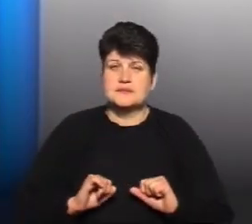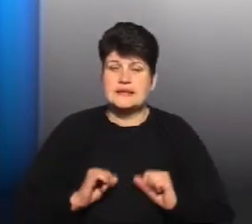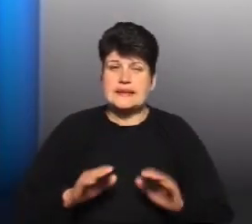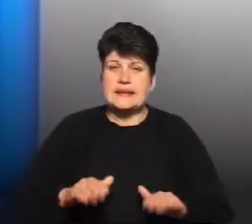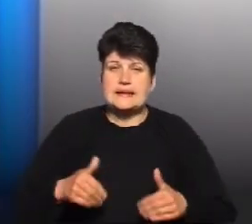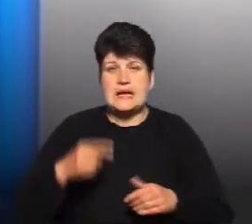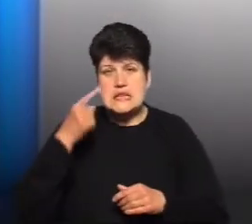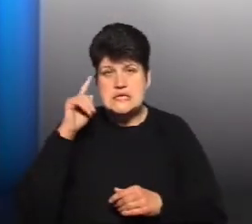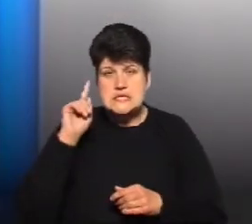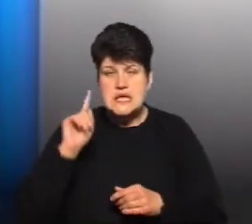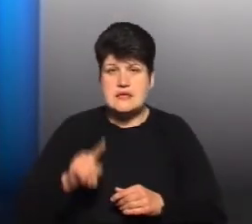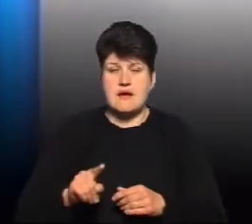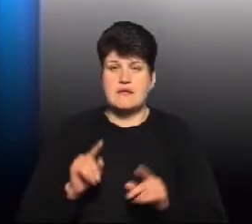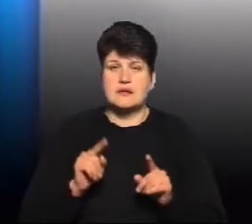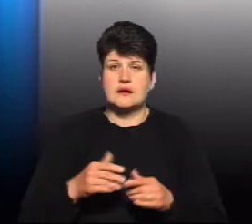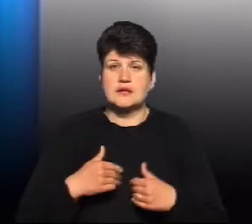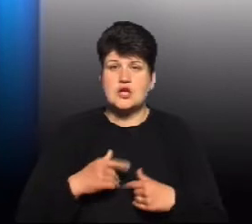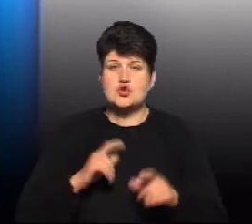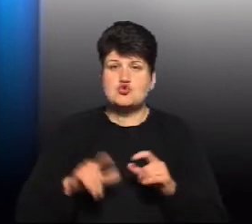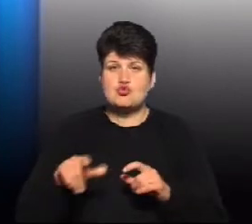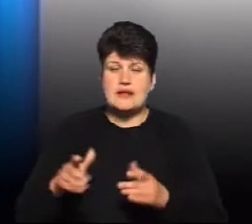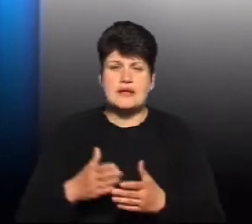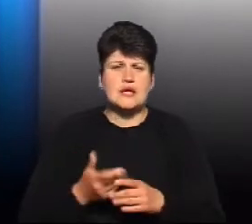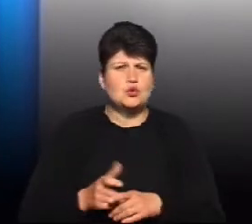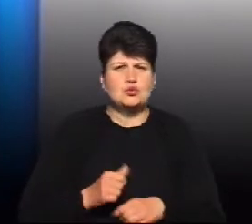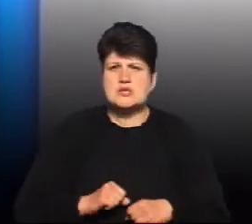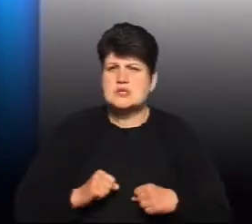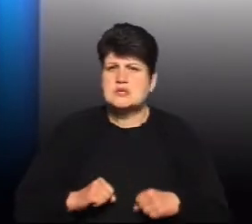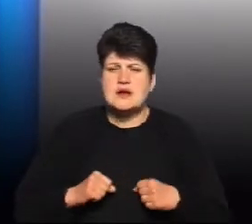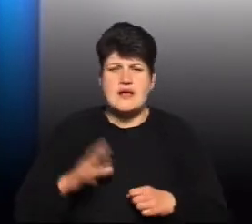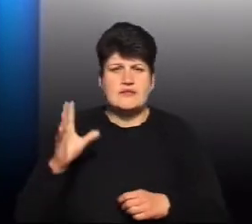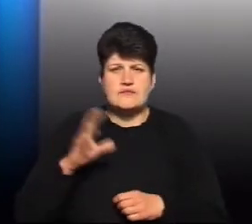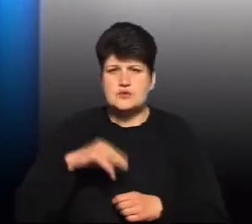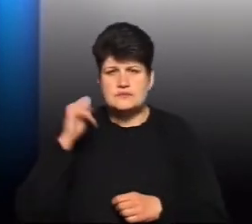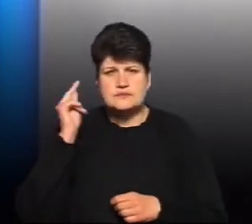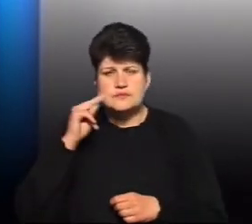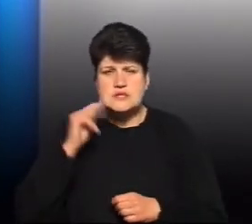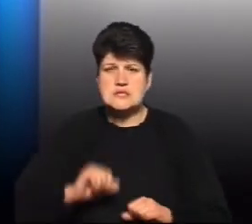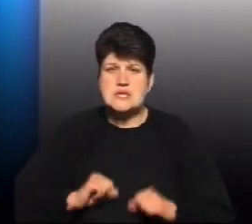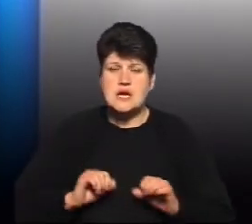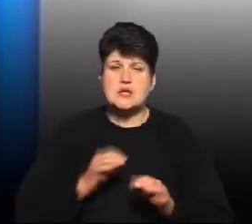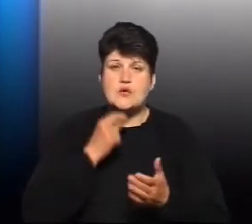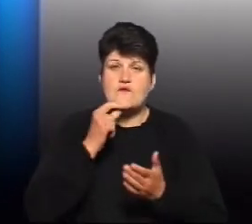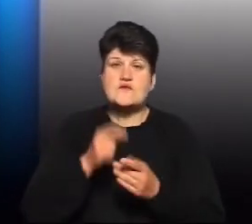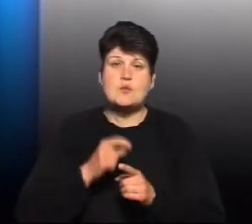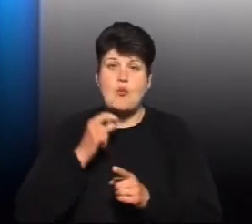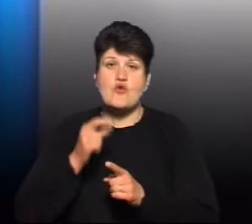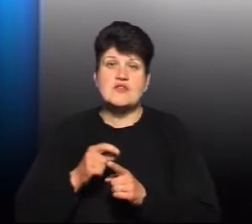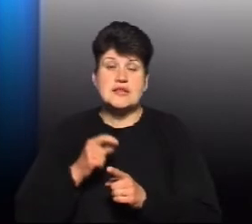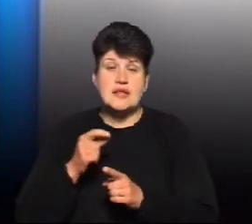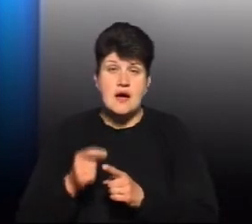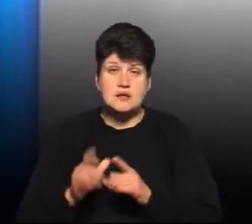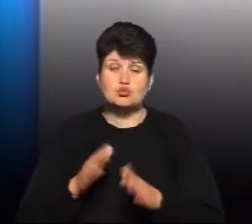але так як наші студенти є дуже старанними, вони всі вивчають і стараються відповідати на заняттях, бути